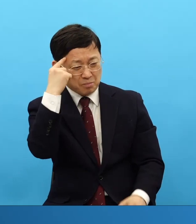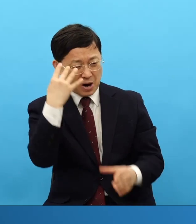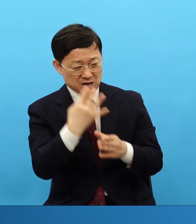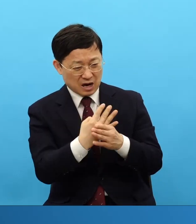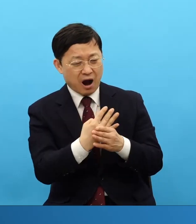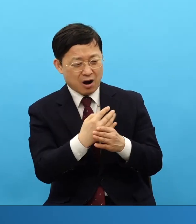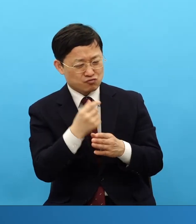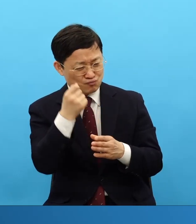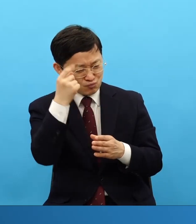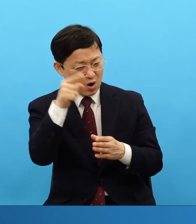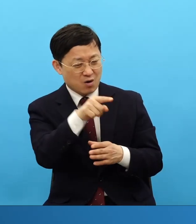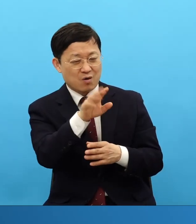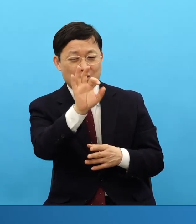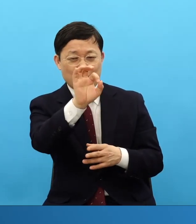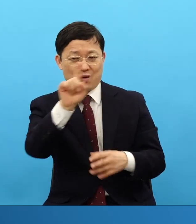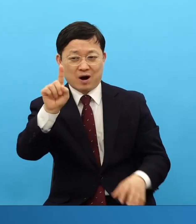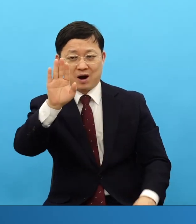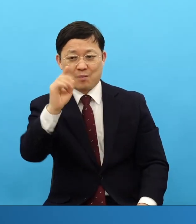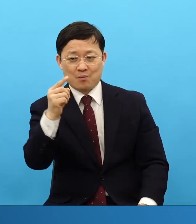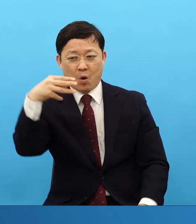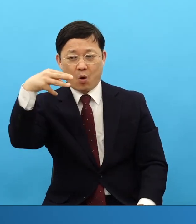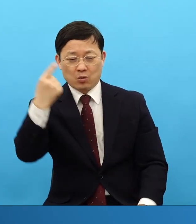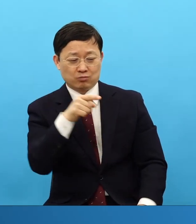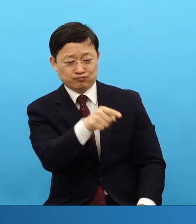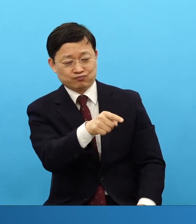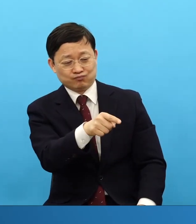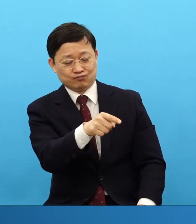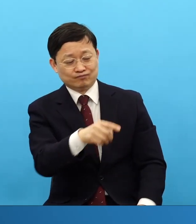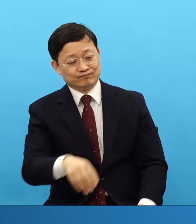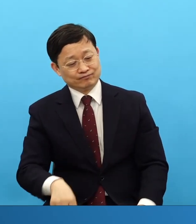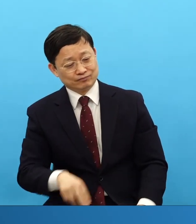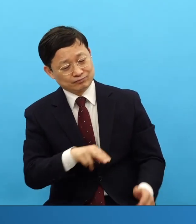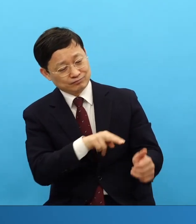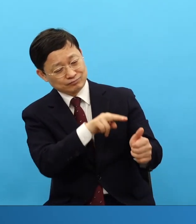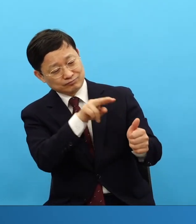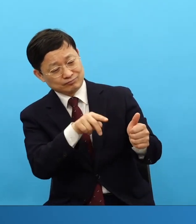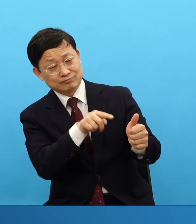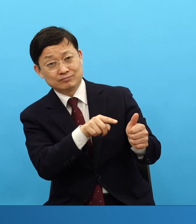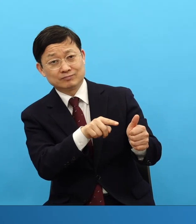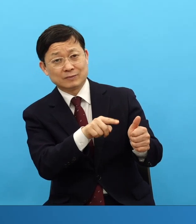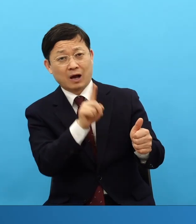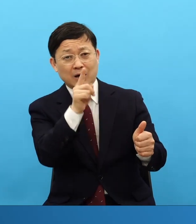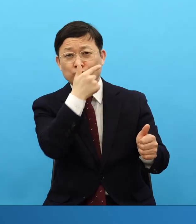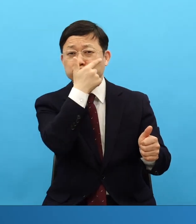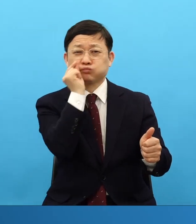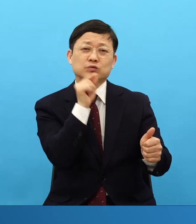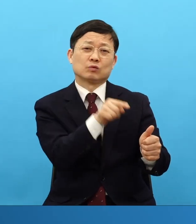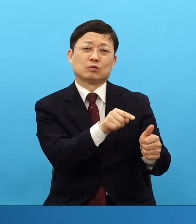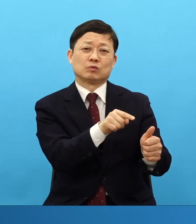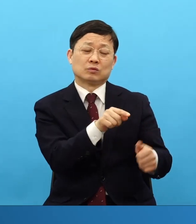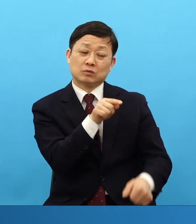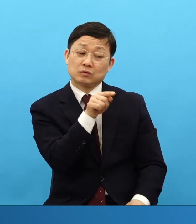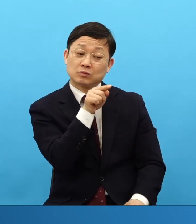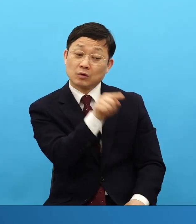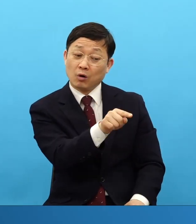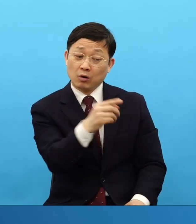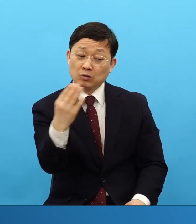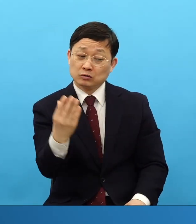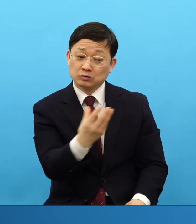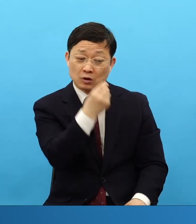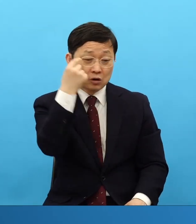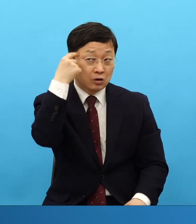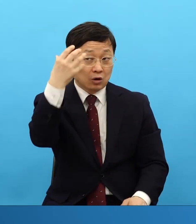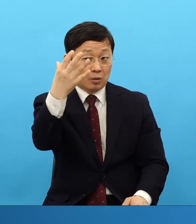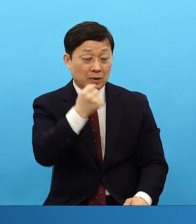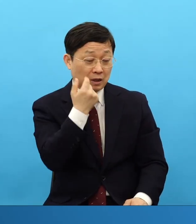Apollos? Is a very young, very bright 그때 figure. 중요한 질문했다니까요. And they asked a very important question. 네 믿을 때 성령 받았냐 이렇게